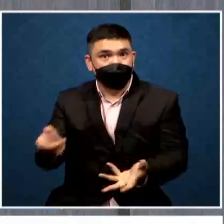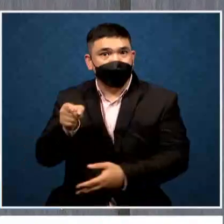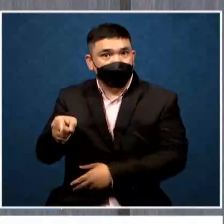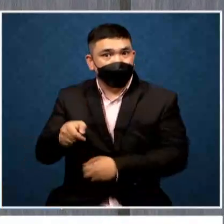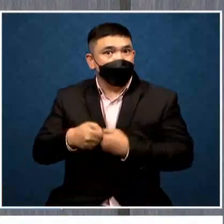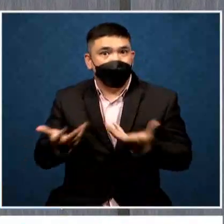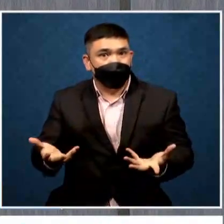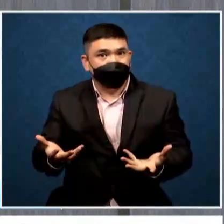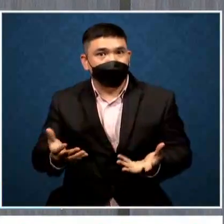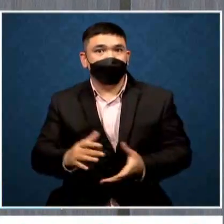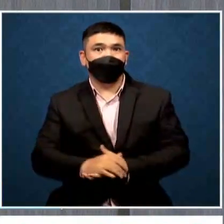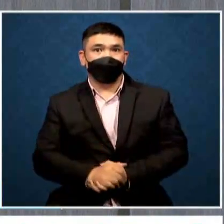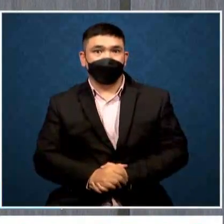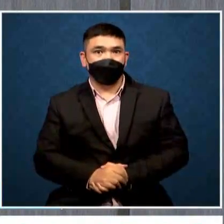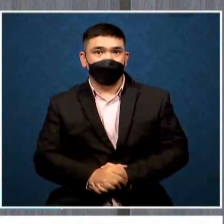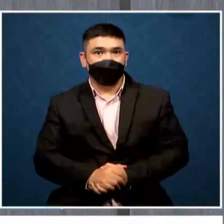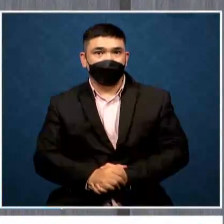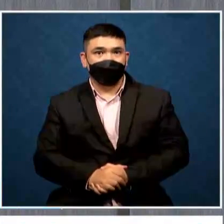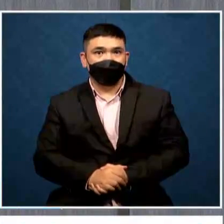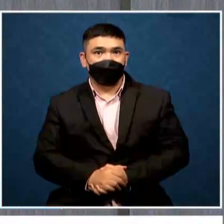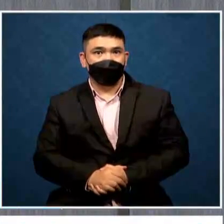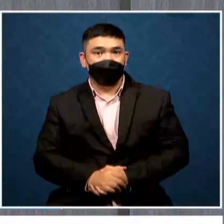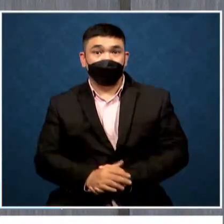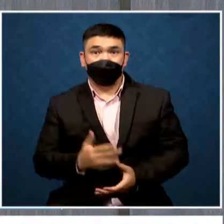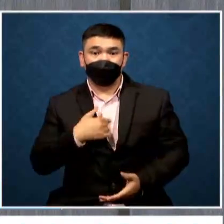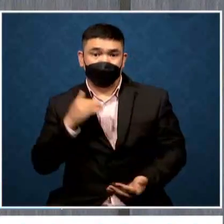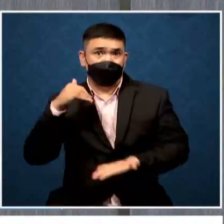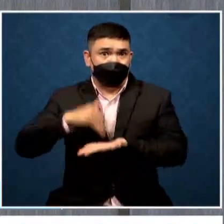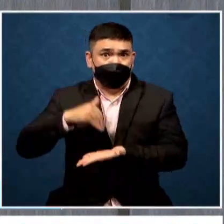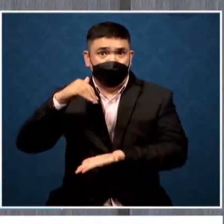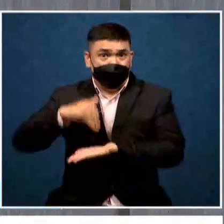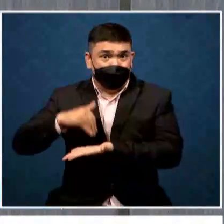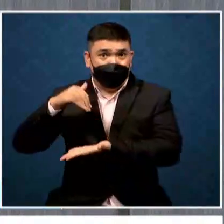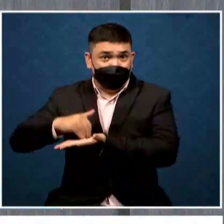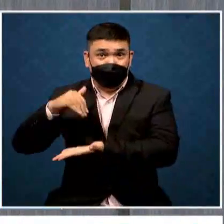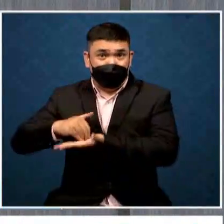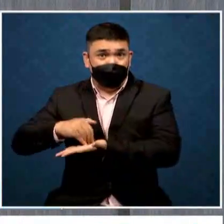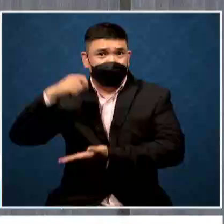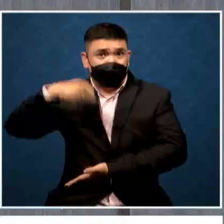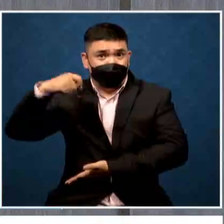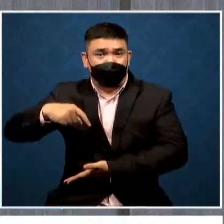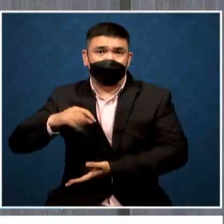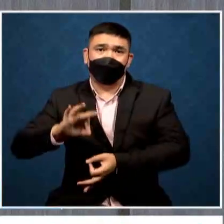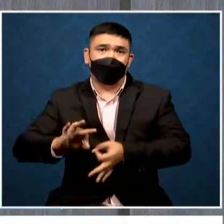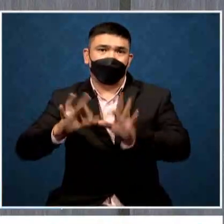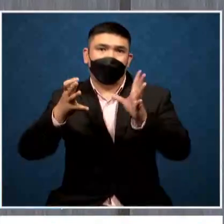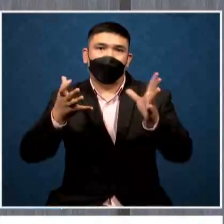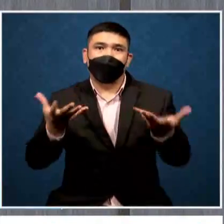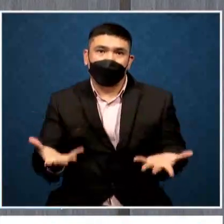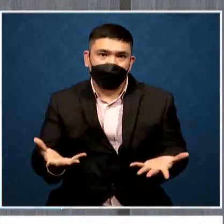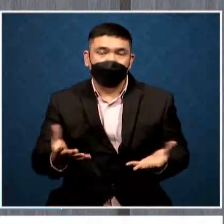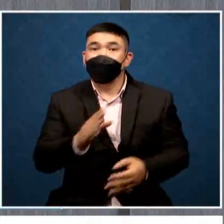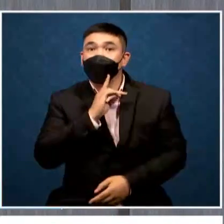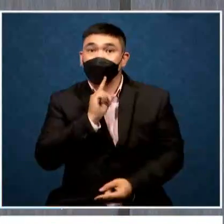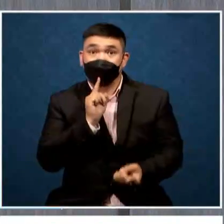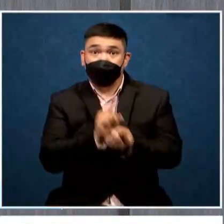อย่างไรเพื่อจะไม่ให้เกิดเหตุซ้ำแล้วซ้ำอีกซ้ำซากแบบนี้และเหตุที่เ